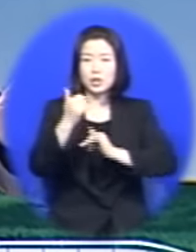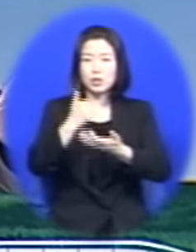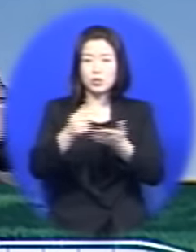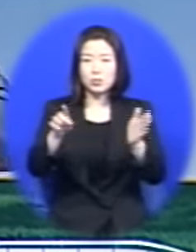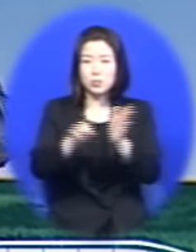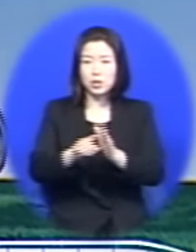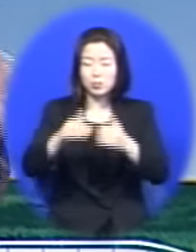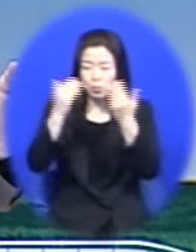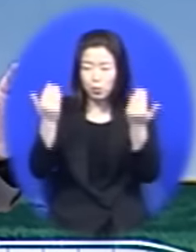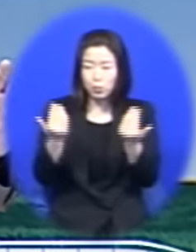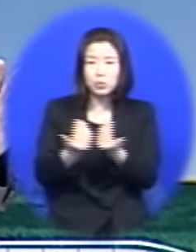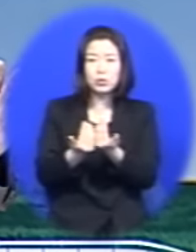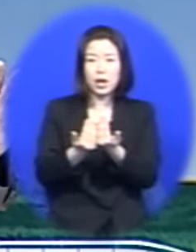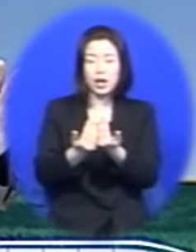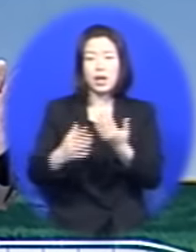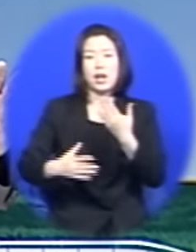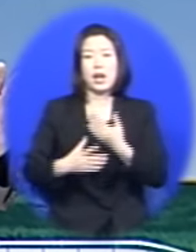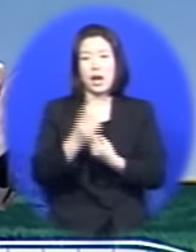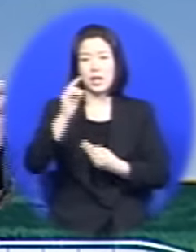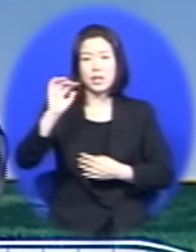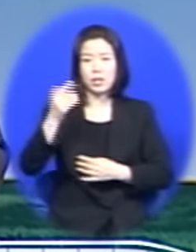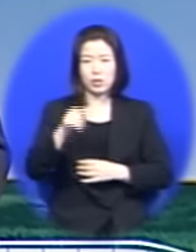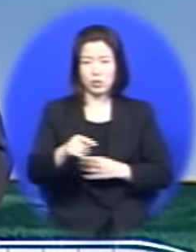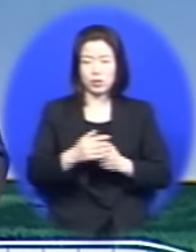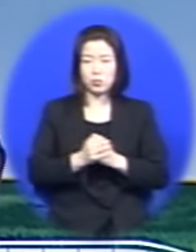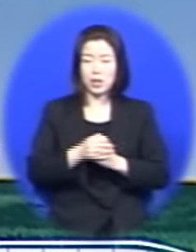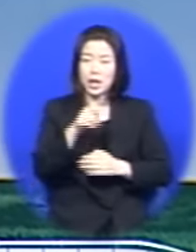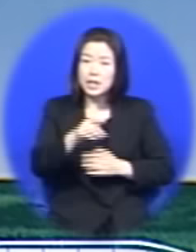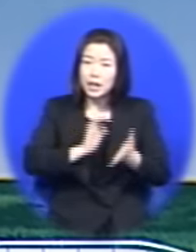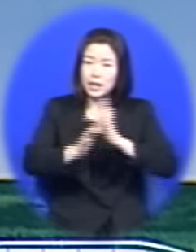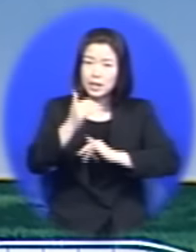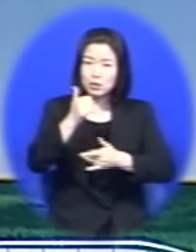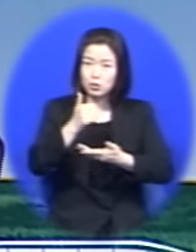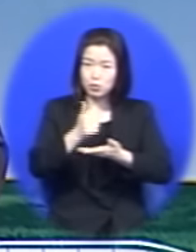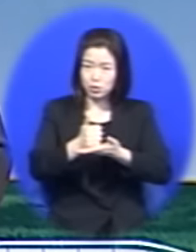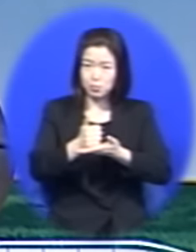다 하나가 되는 거죠. 이것이 예수님이